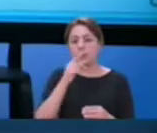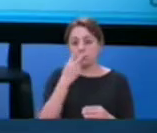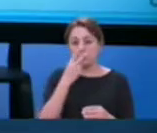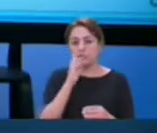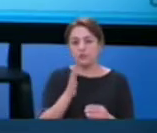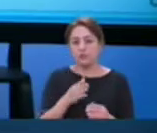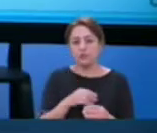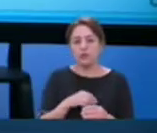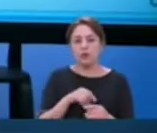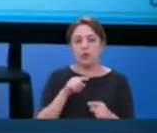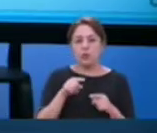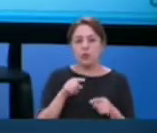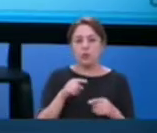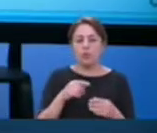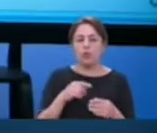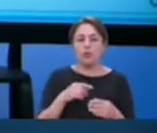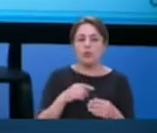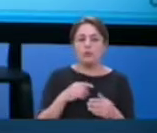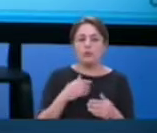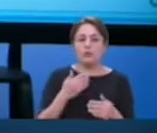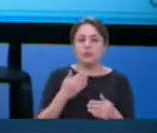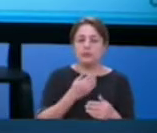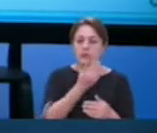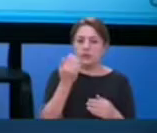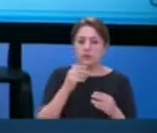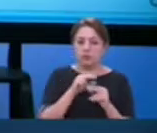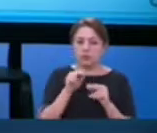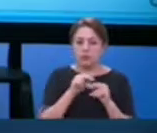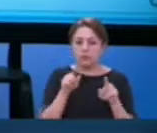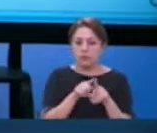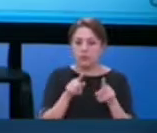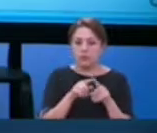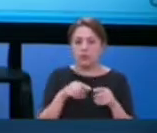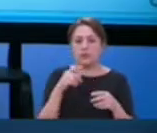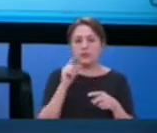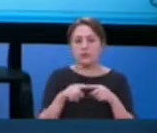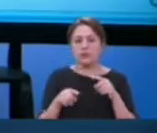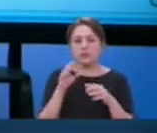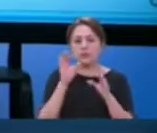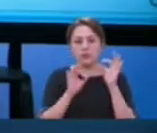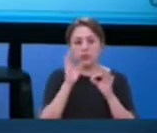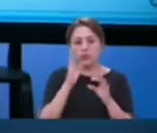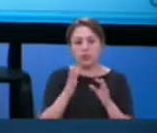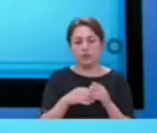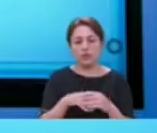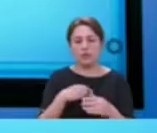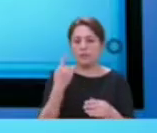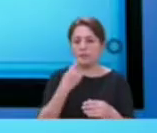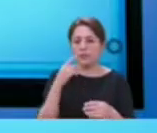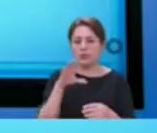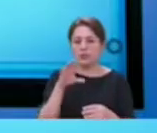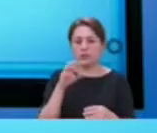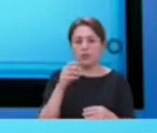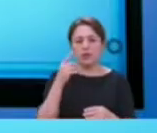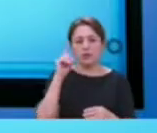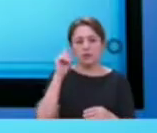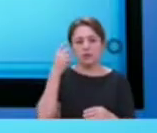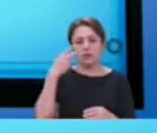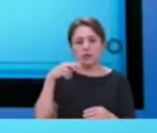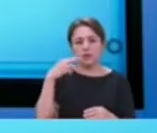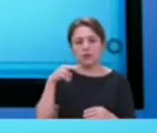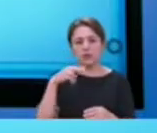Avtomobil spidometri yuqorida gaplashib o'tganimizdek, tezlikni o'lchaydi va birinchi rasmda